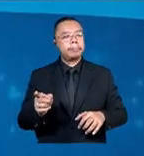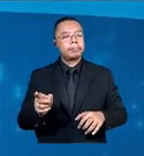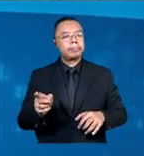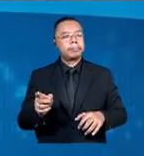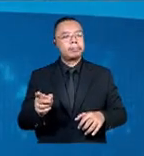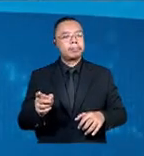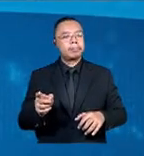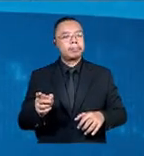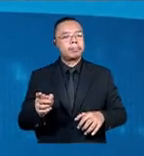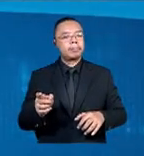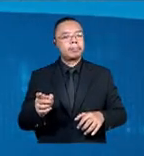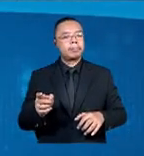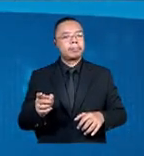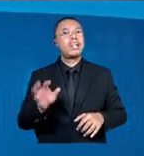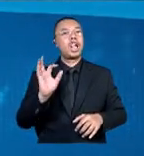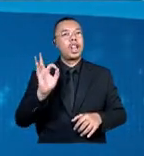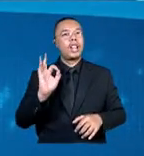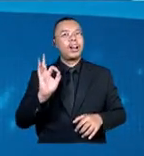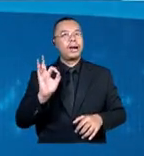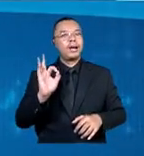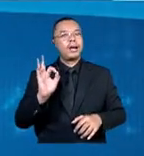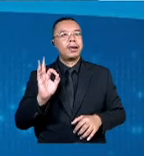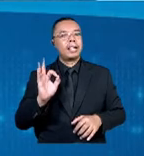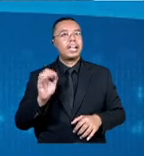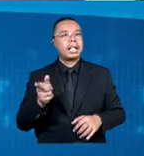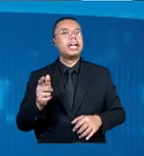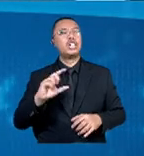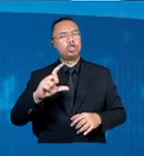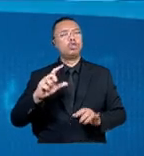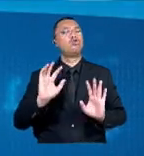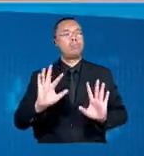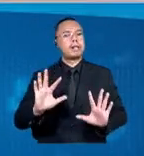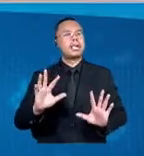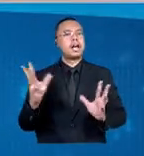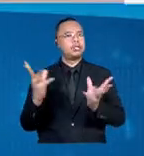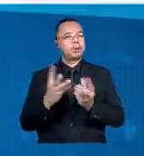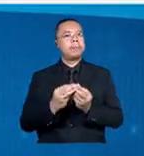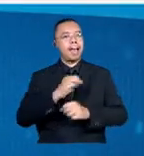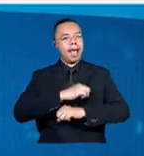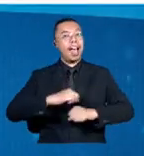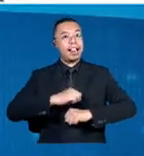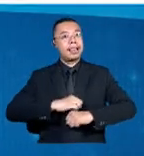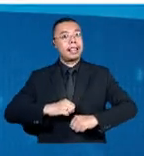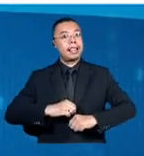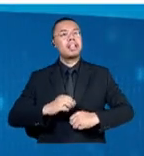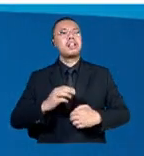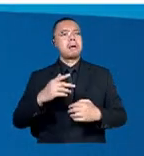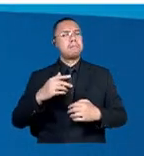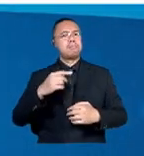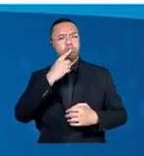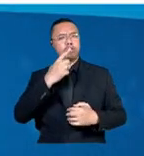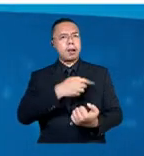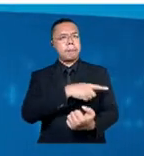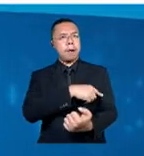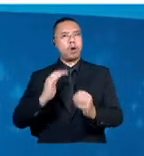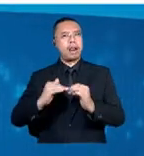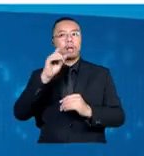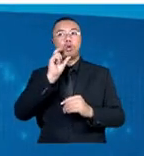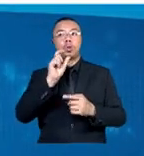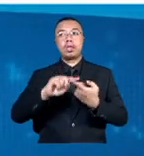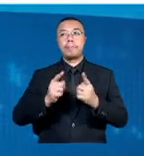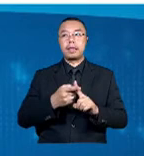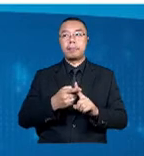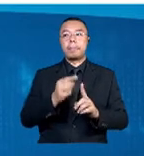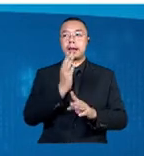Amatang. Oke. Ya, ya, baik. Artinya cukup banyak ya jumlah atlet ya. Berprestasi. Apalagi untuk